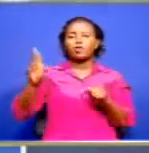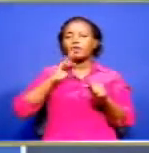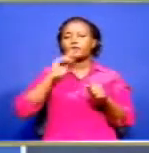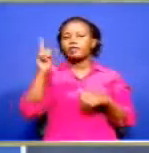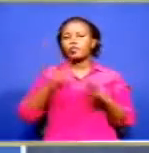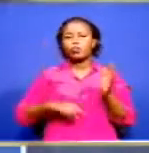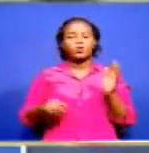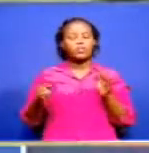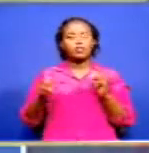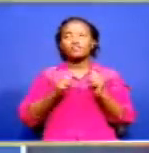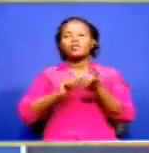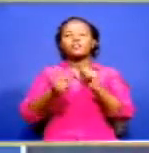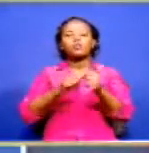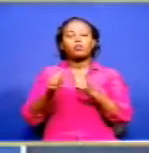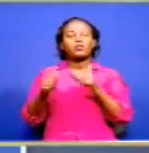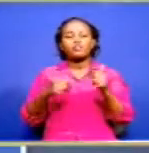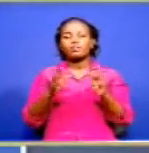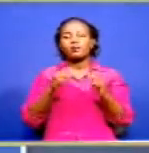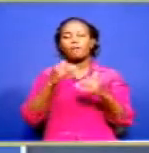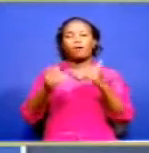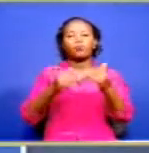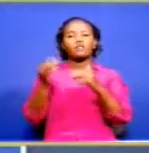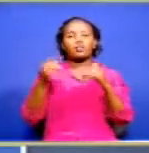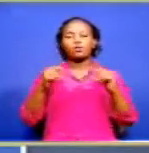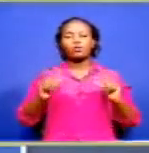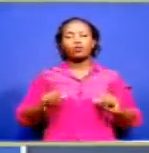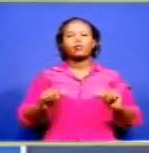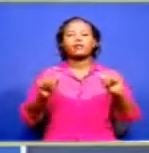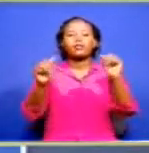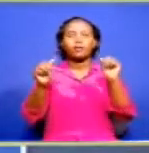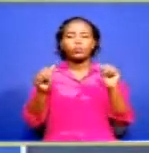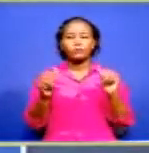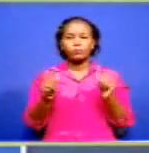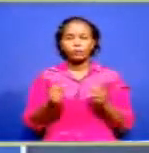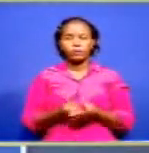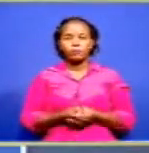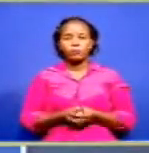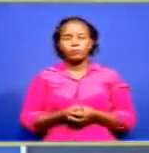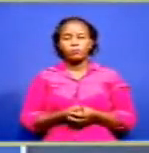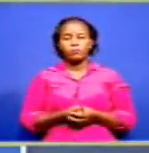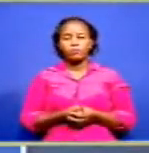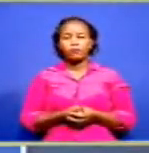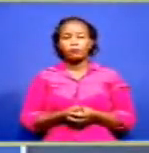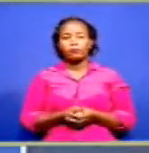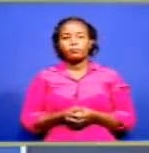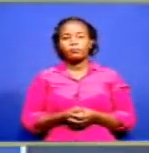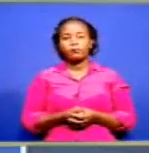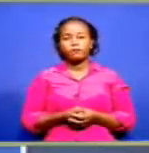shughuli za michezo. Frederick Mwoki, Darubini, michezo.